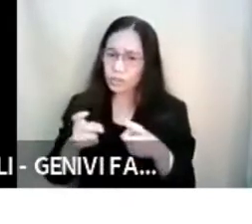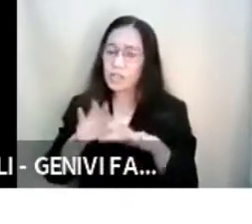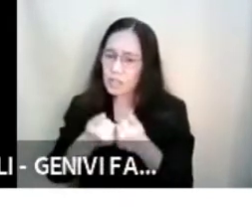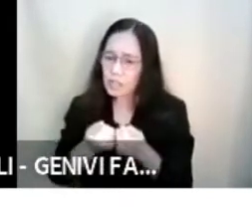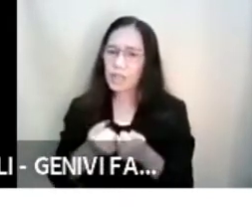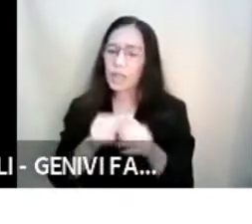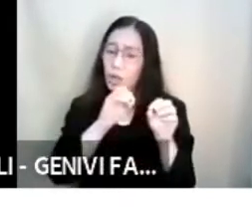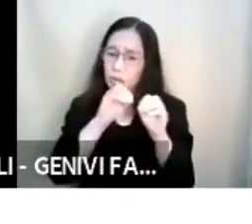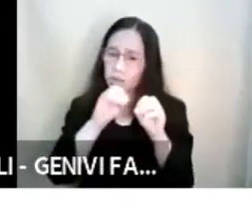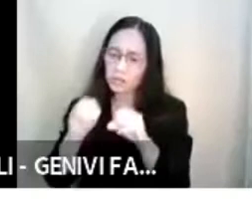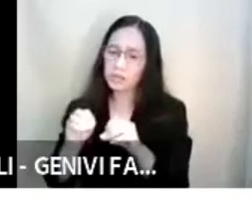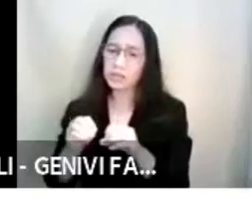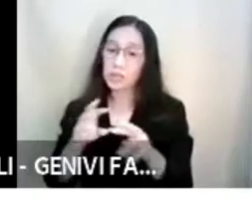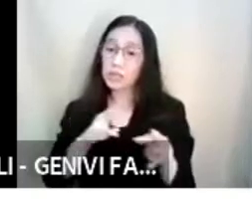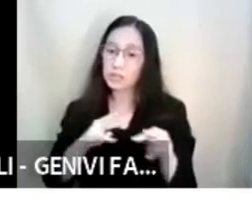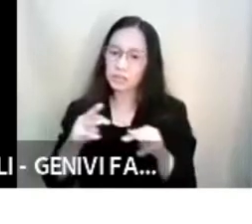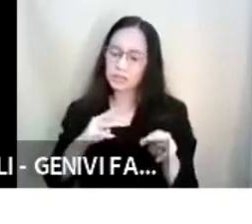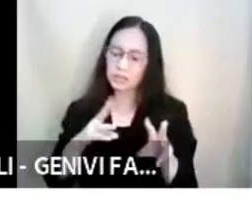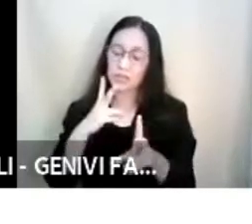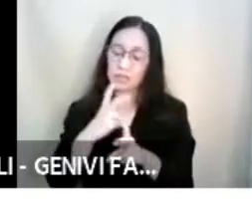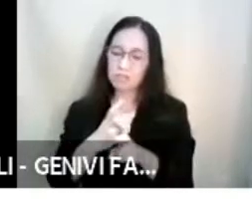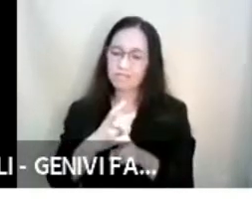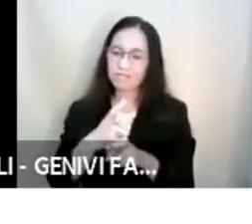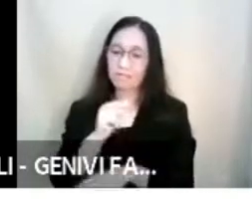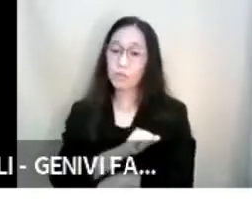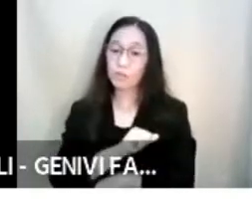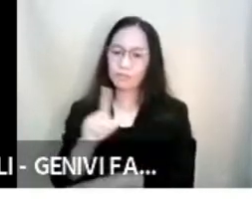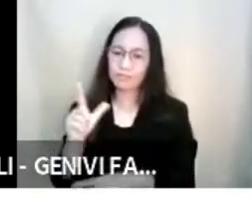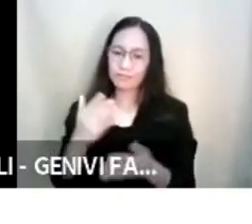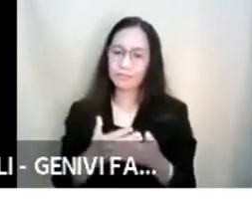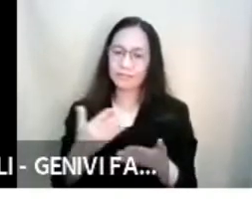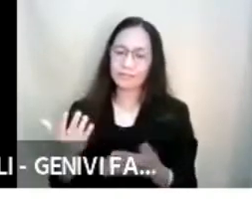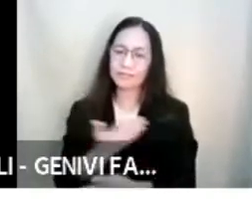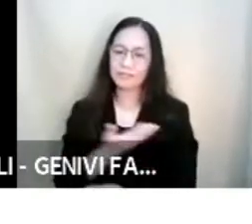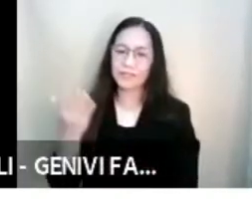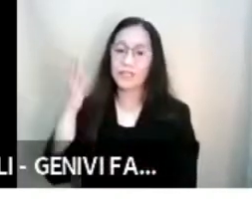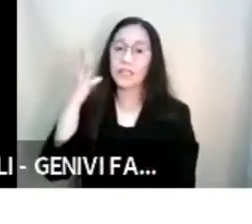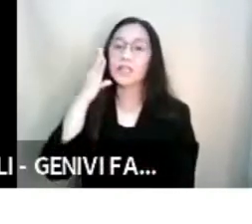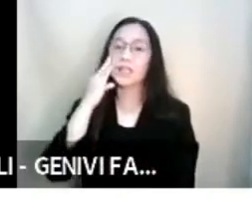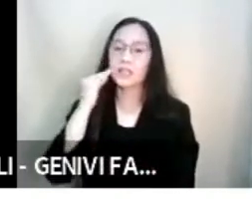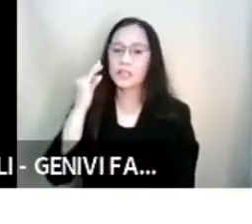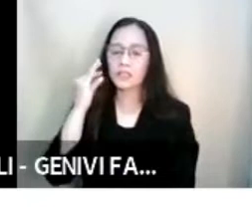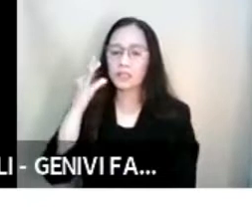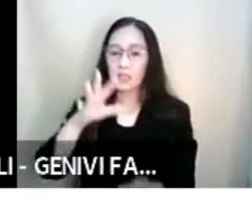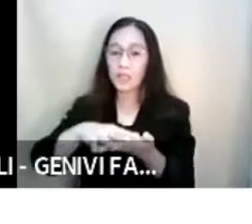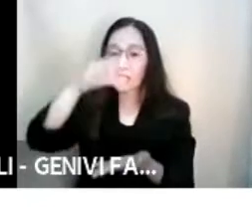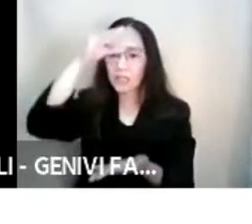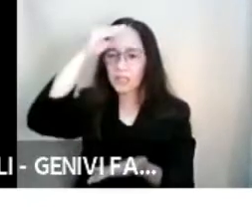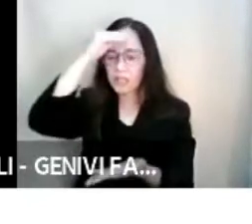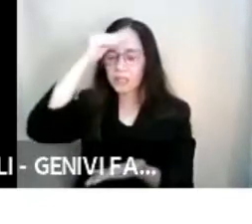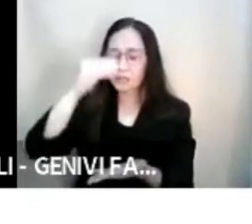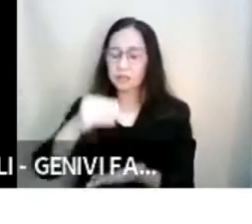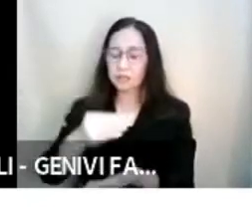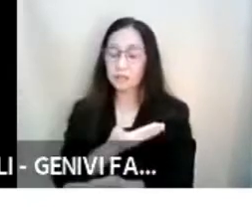those difficulties? No? So those are all things that you can learn, and those are things that you